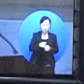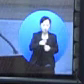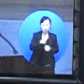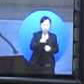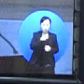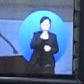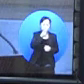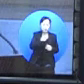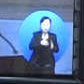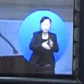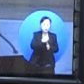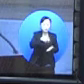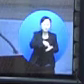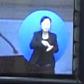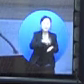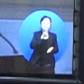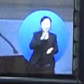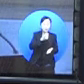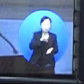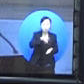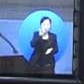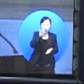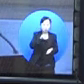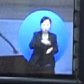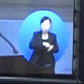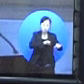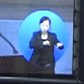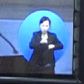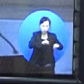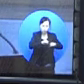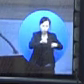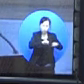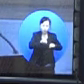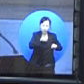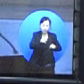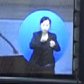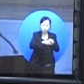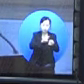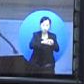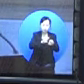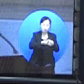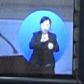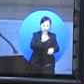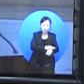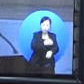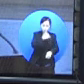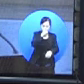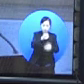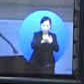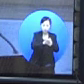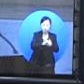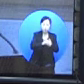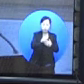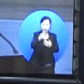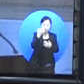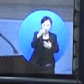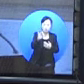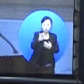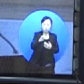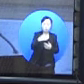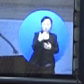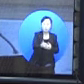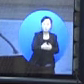우리가 좀 잘못 나가면 그때마다 얘기해 주시고 또 함께 지역의 상생발전을